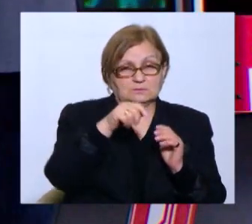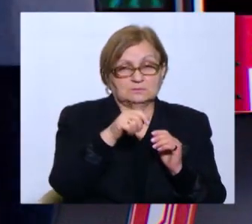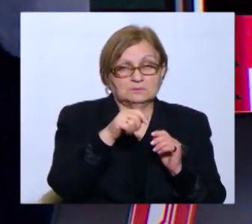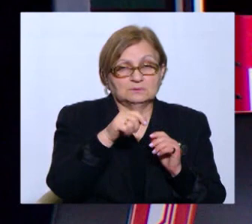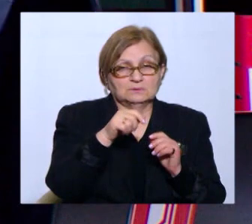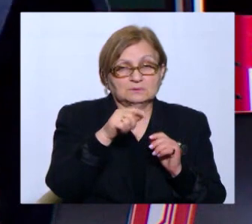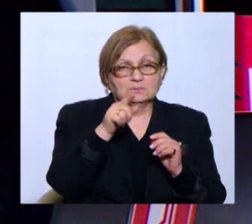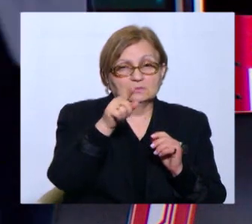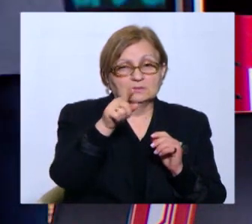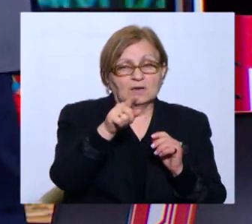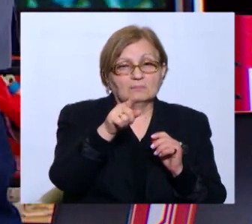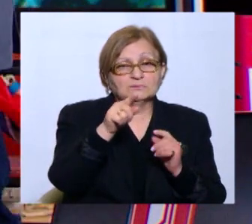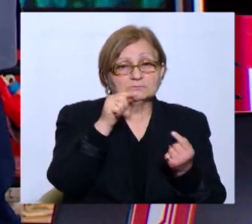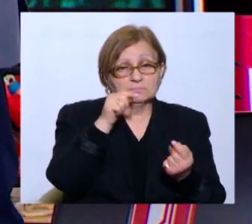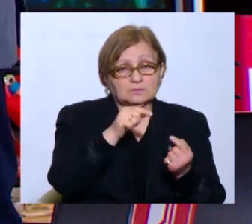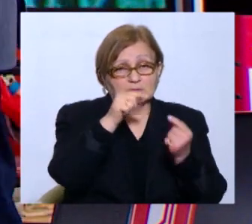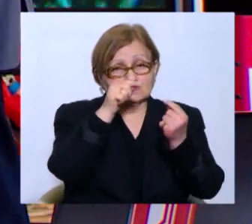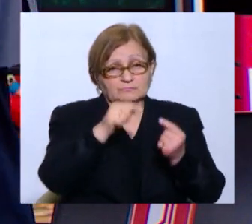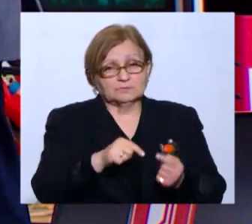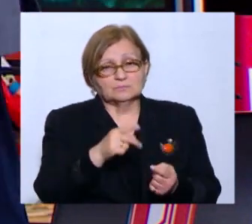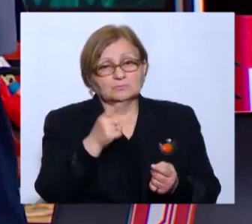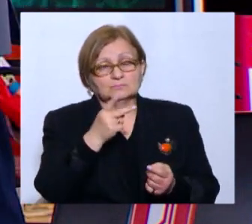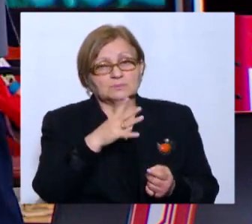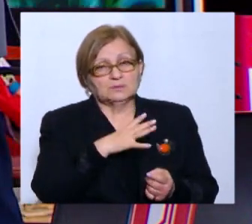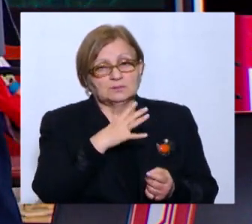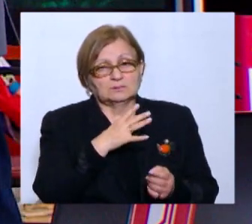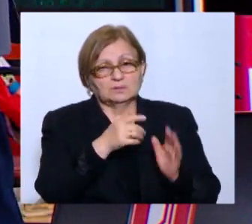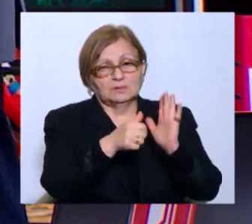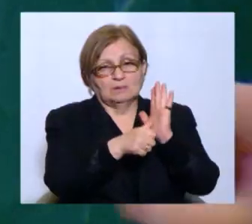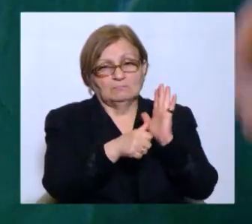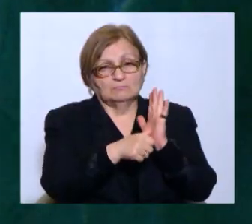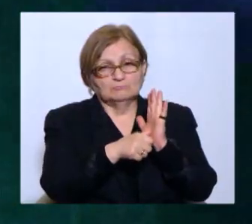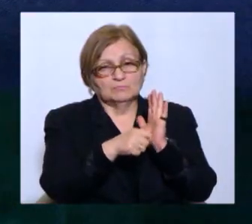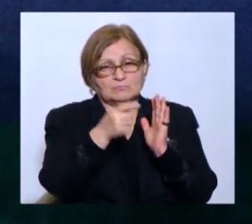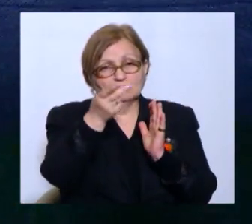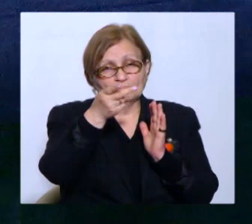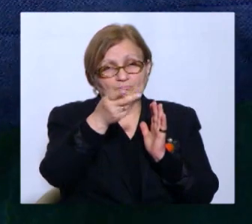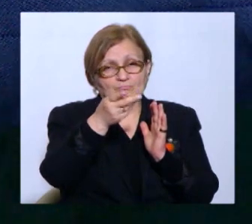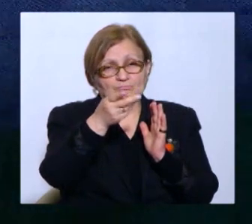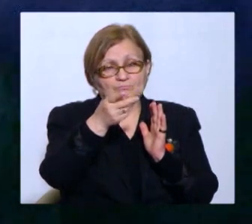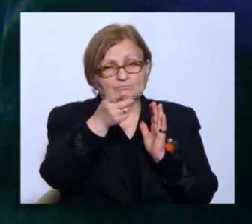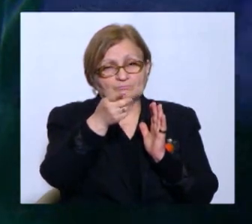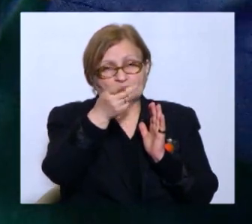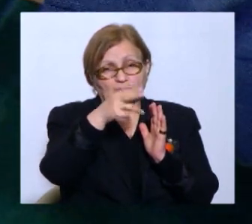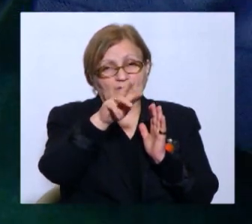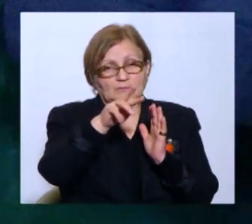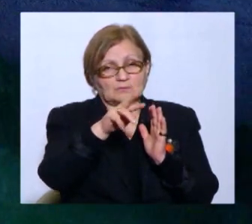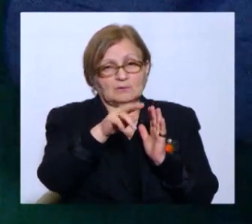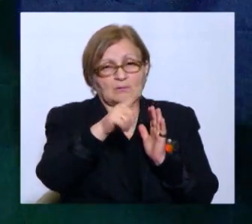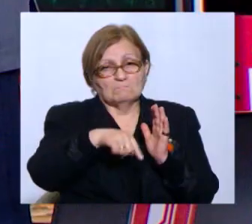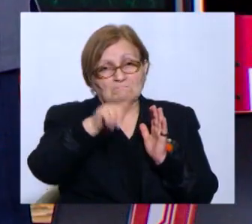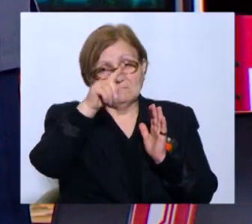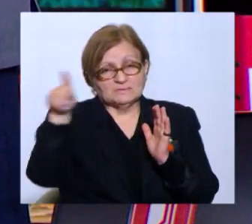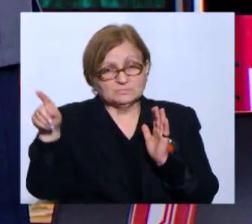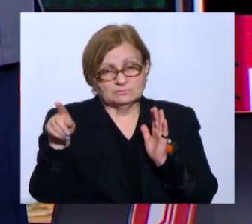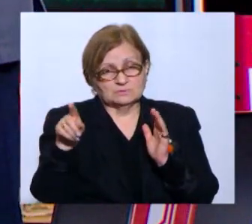ამ განმარტების მიხედვით, ეს უნდა იყოს მე-6-ე ხარის, ისე მე-6-ე ხარისხის ფესვი,